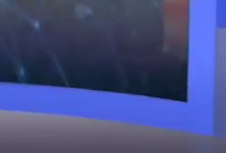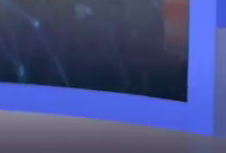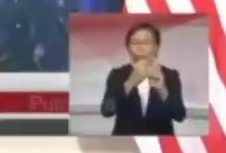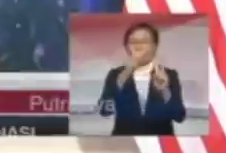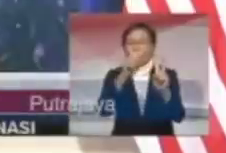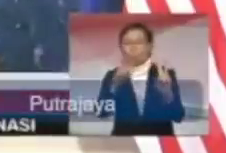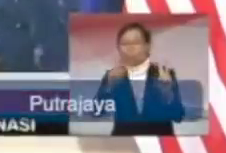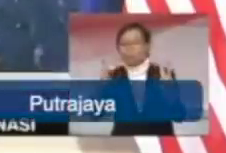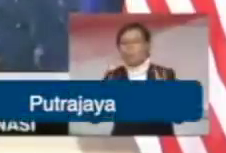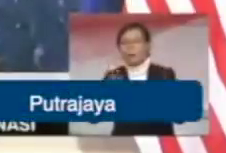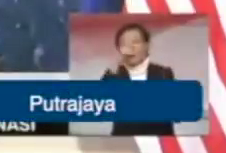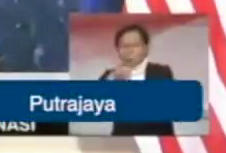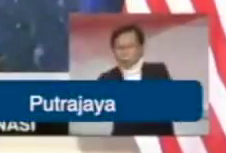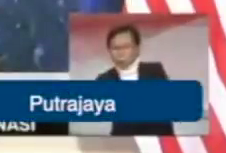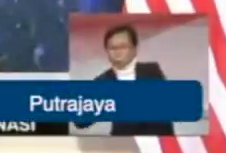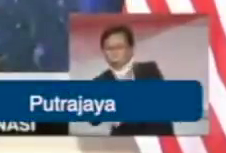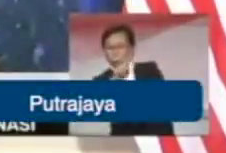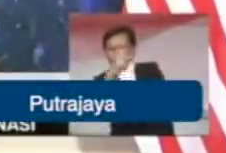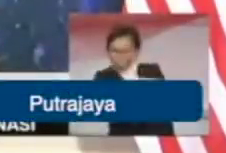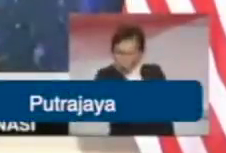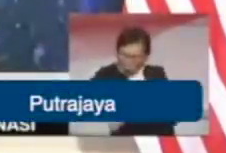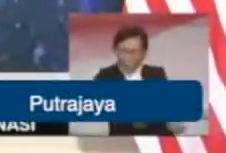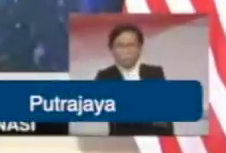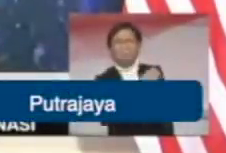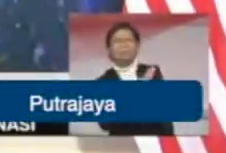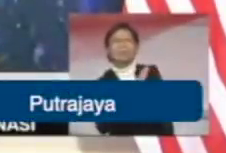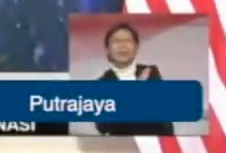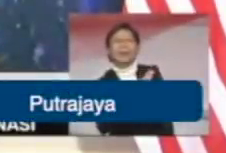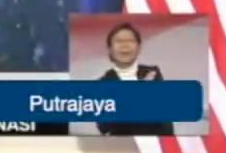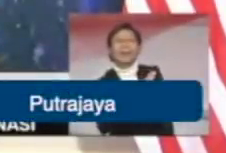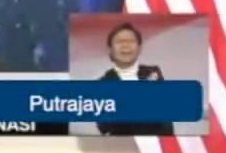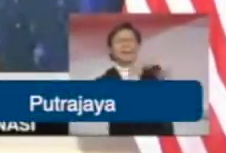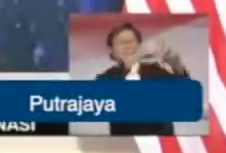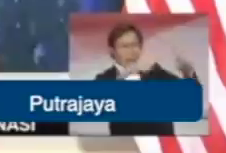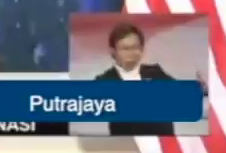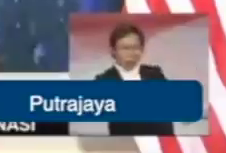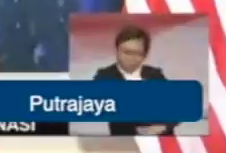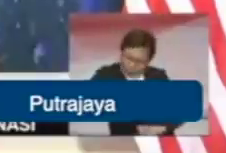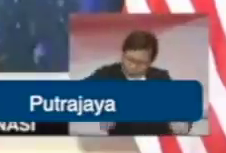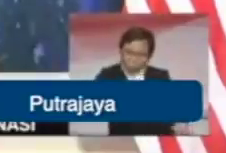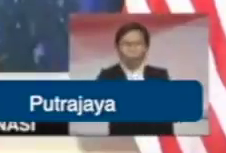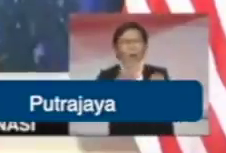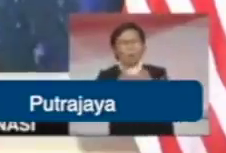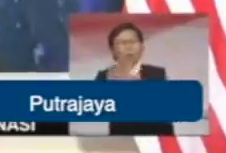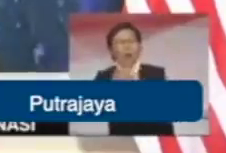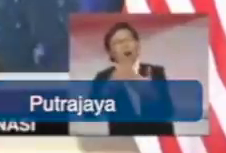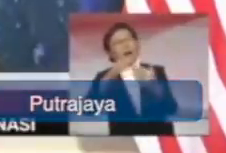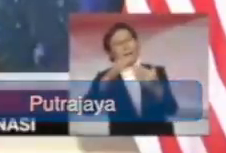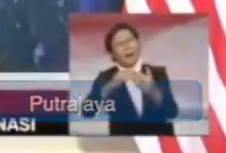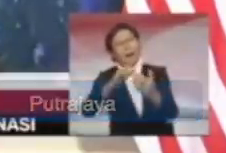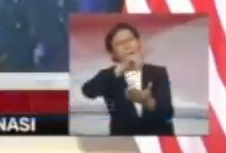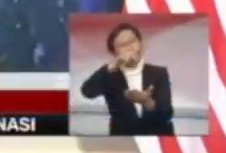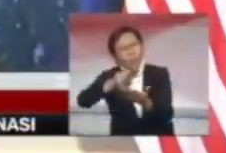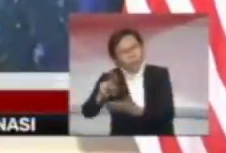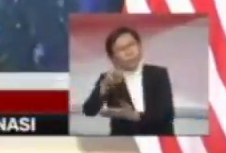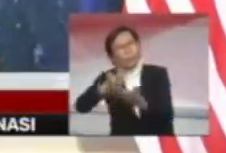ini kerajaan akan memulakan pelaksanaan program imunisasi koffienity kebangsaan mulai hujung bulan